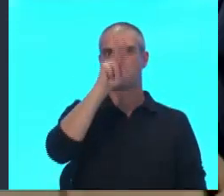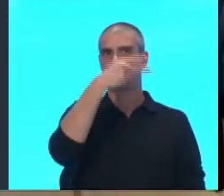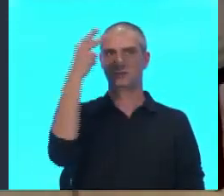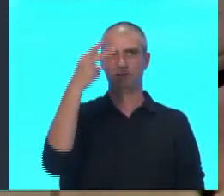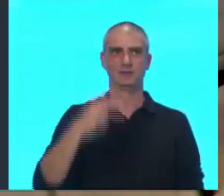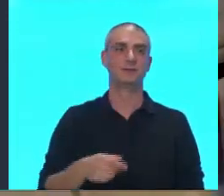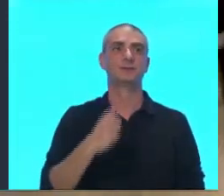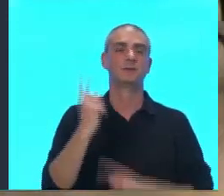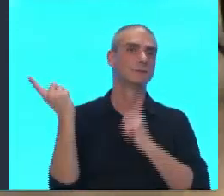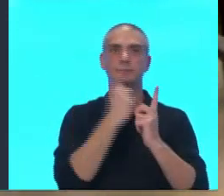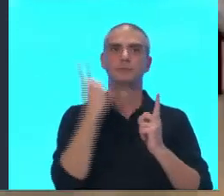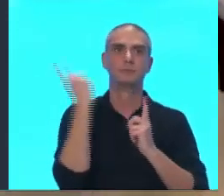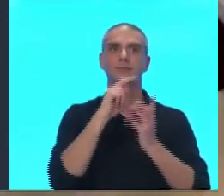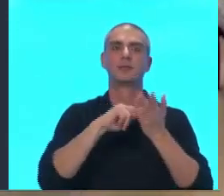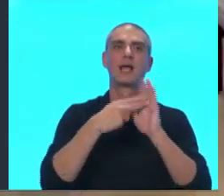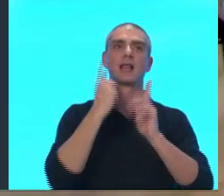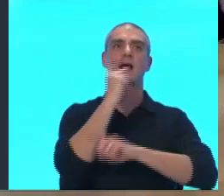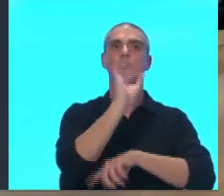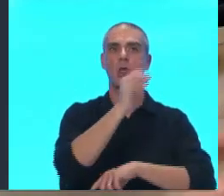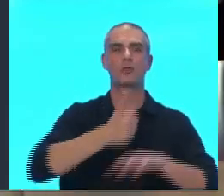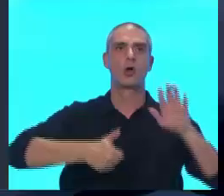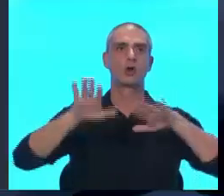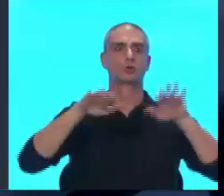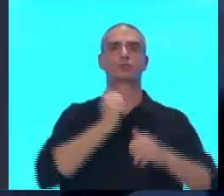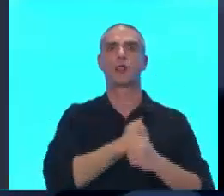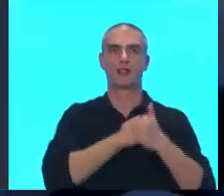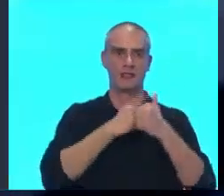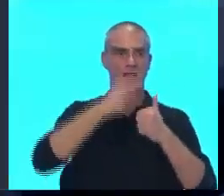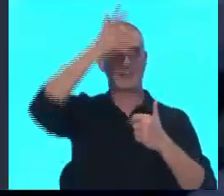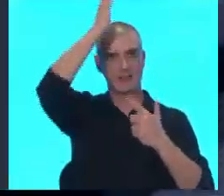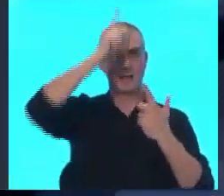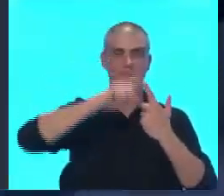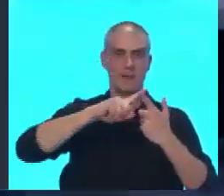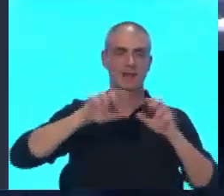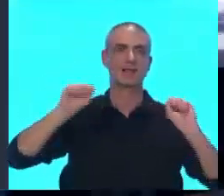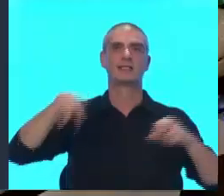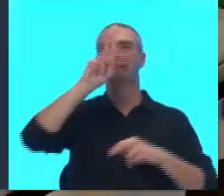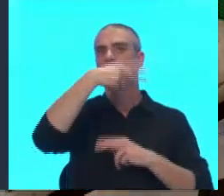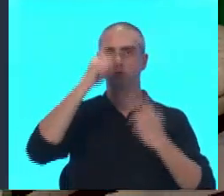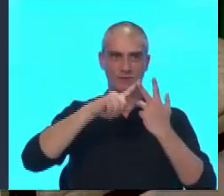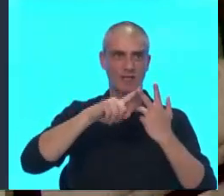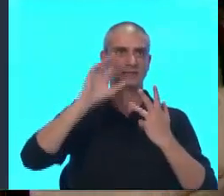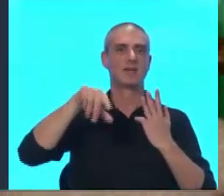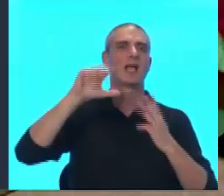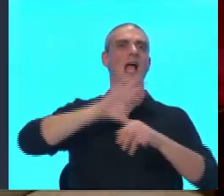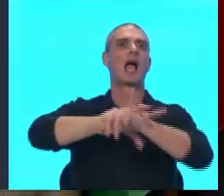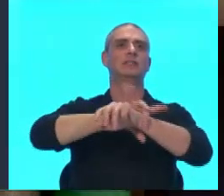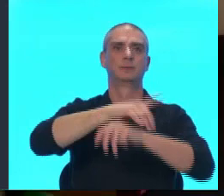בזה אחר זה הגיעו לחדר מלונו ראש ממשלת קנדה, בלגיה, נשיאי שוויץ ואזרבייג'ן.